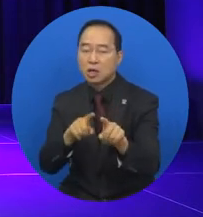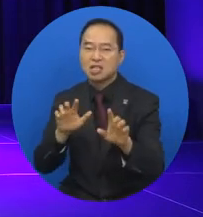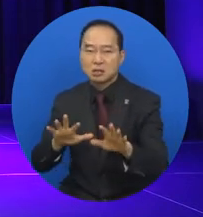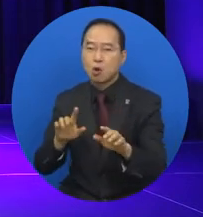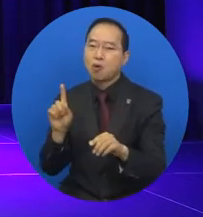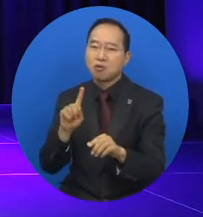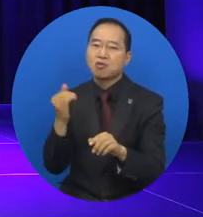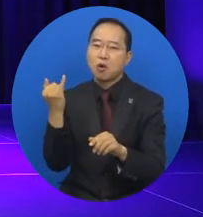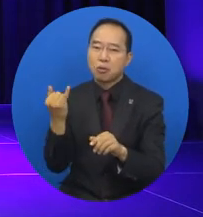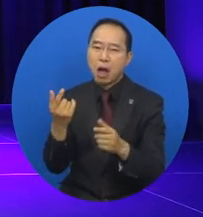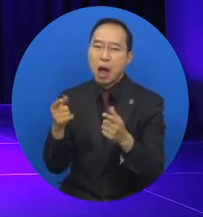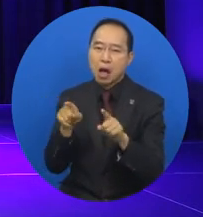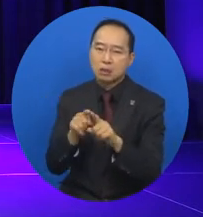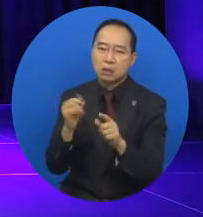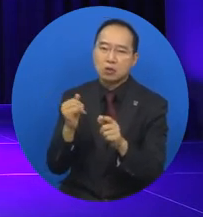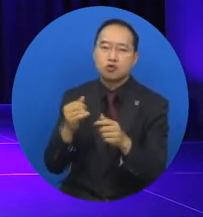그랬어요.